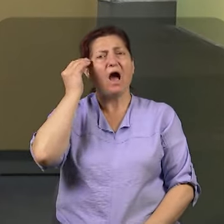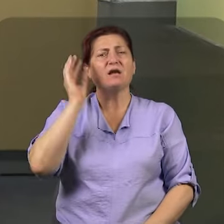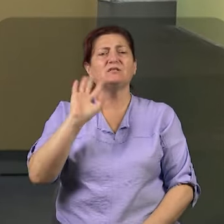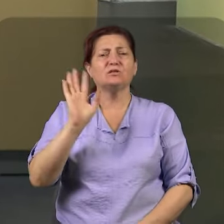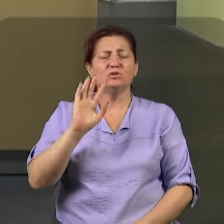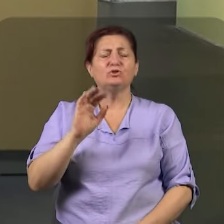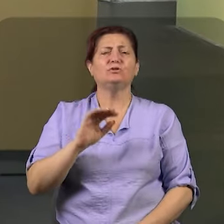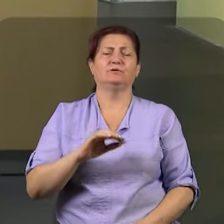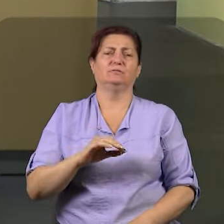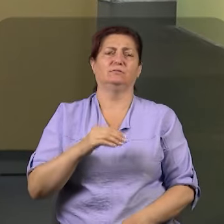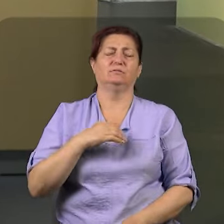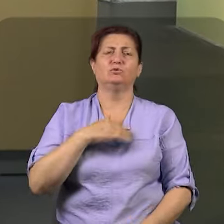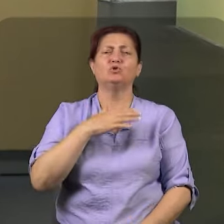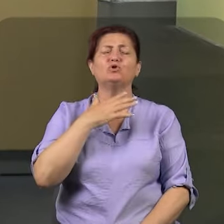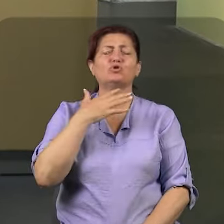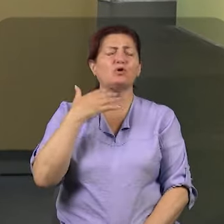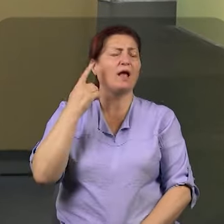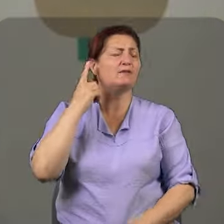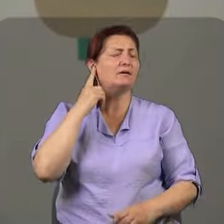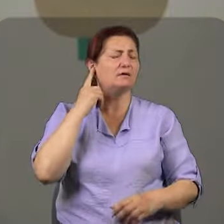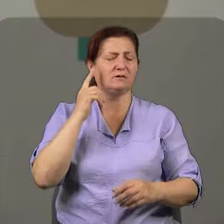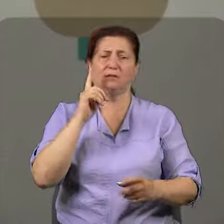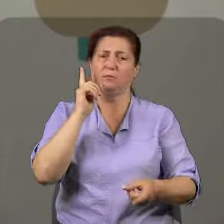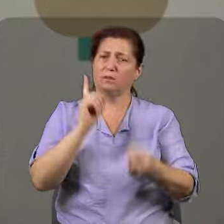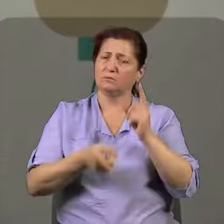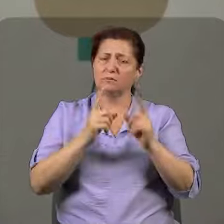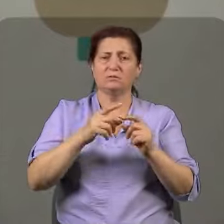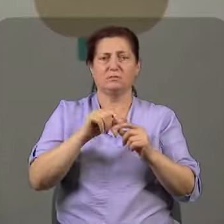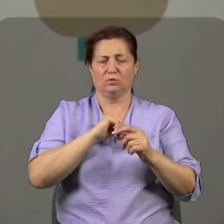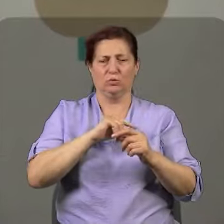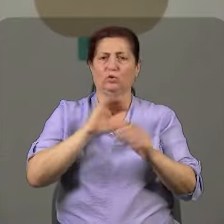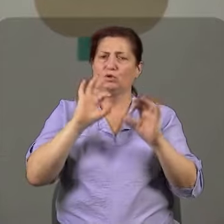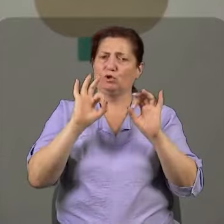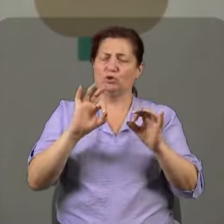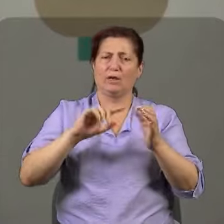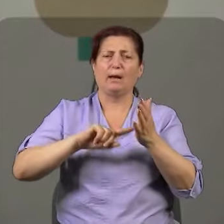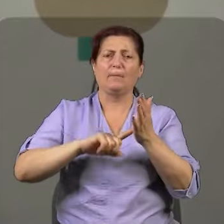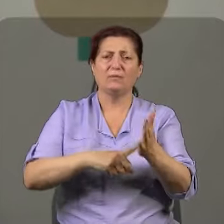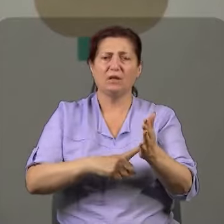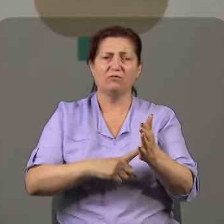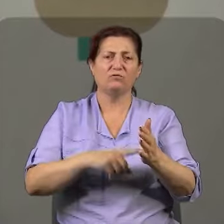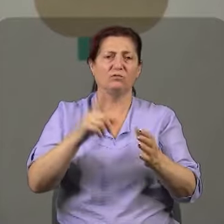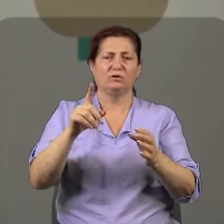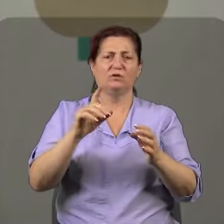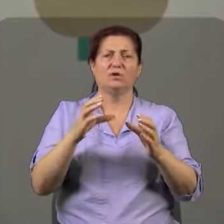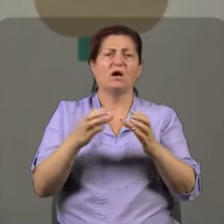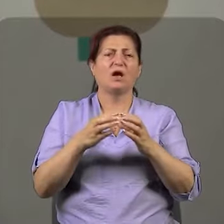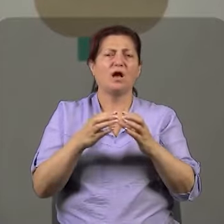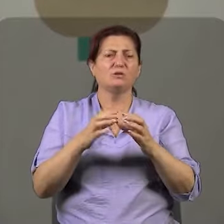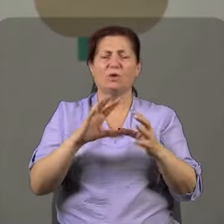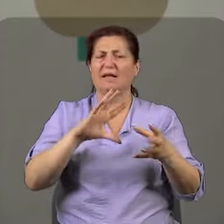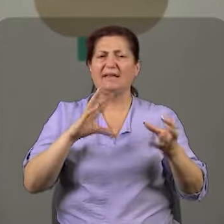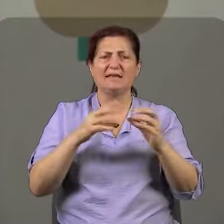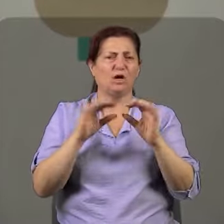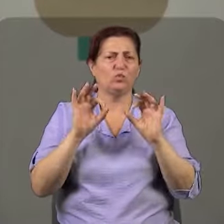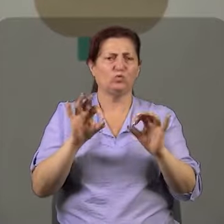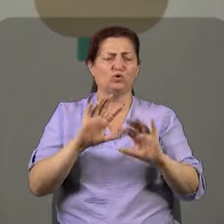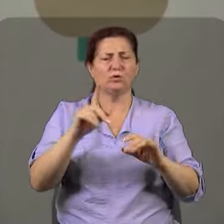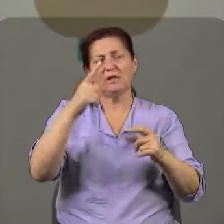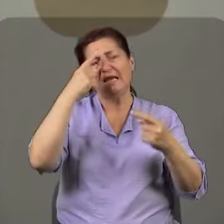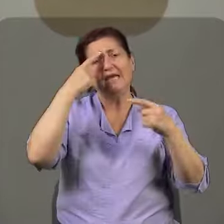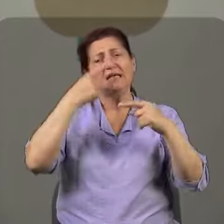շատերից եւ համարում ենք դա հիմնավորված, որ մի տեսակի կազմակերպման ձև դա այդքան էլ ճիշտ չի։ Դրա մասին են ասում մեր